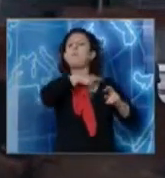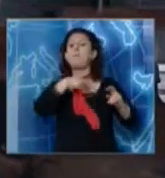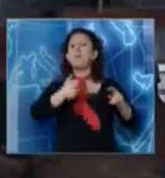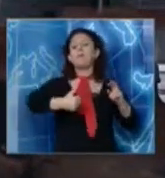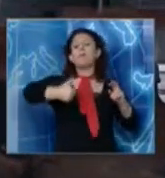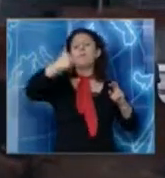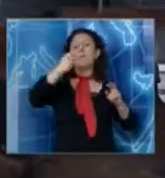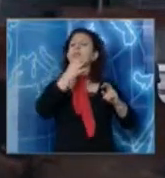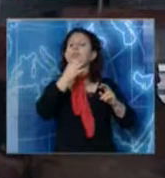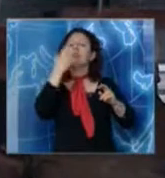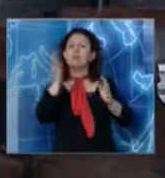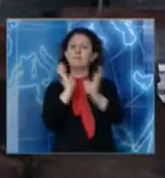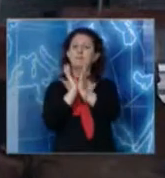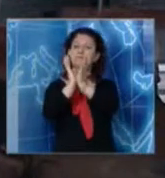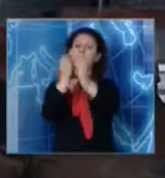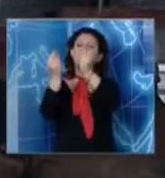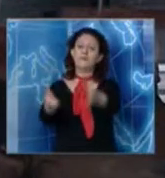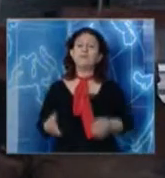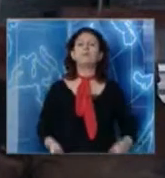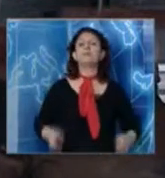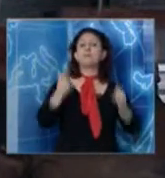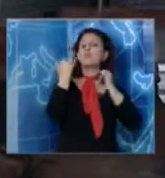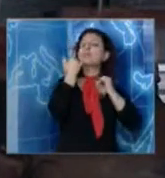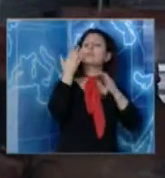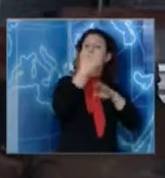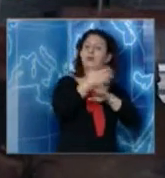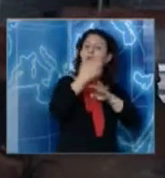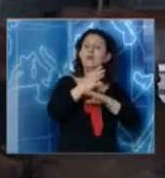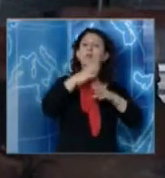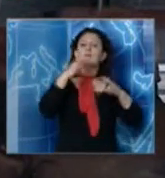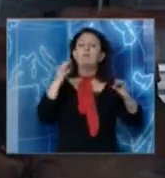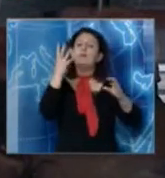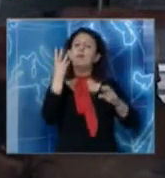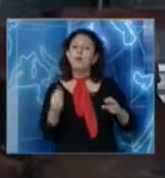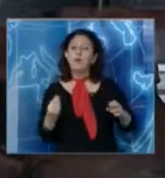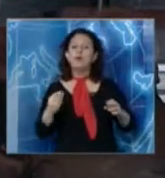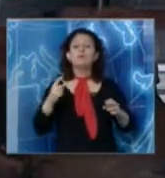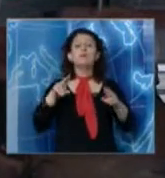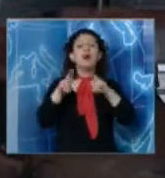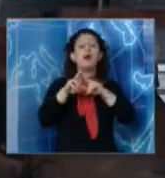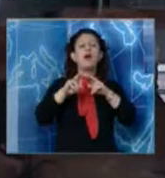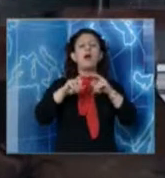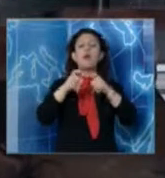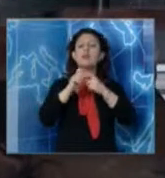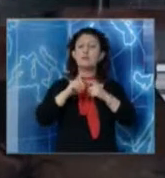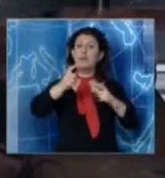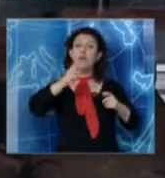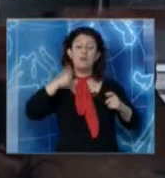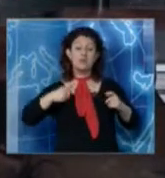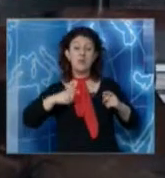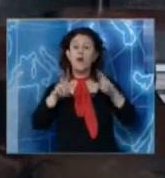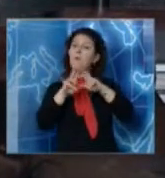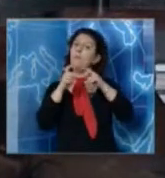Şükrü Karabalık'a teşekkür plaketi verdi. Ziyaretten memnunluk duyan Karabalık da özellikle marka şehir